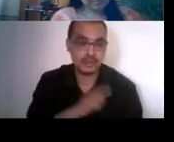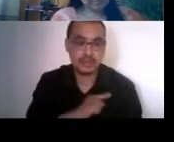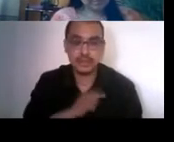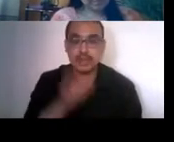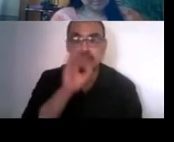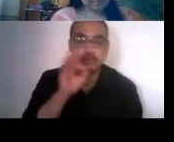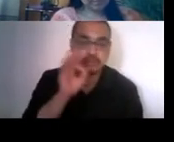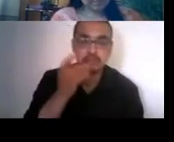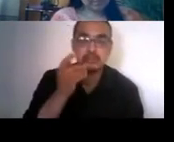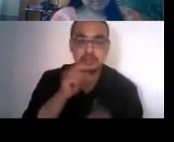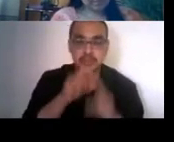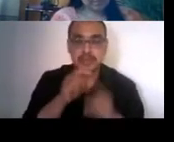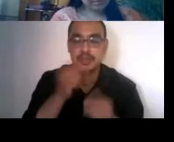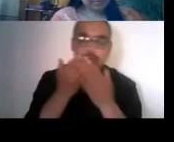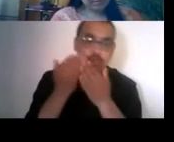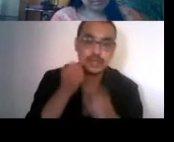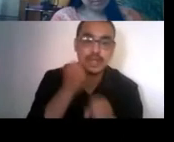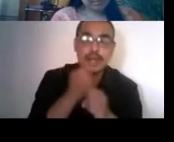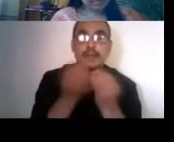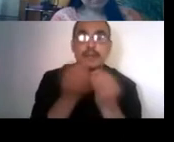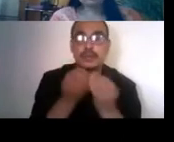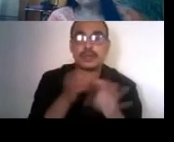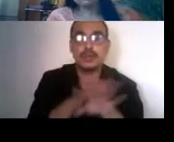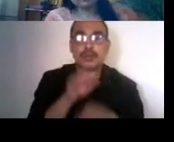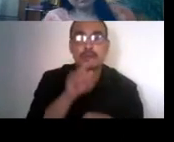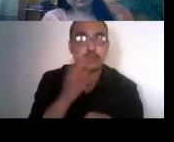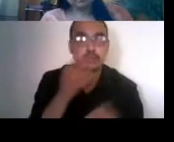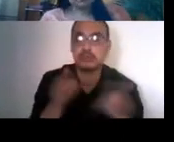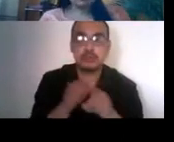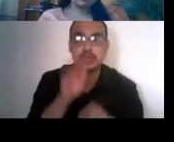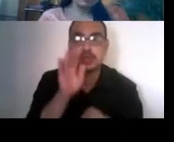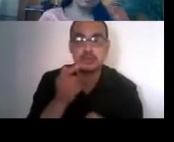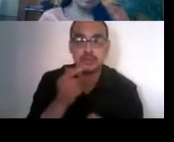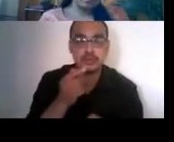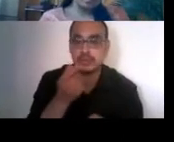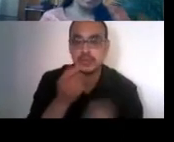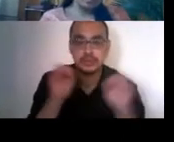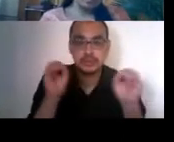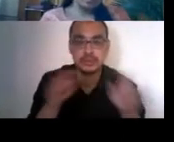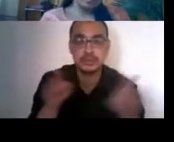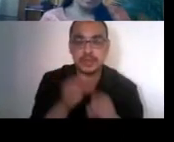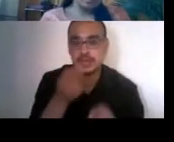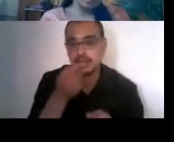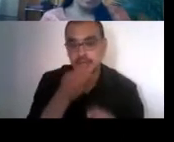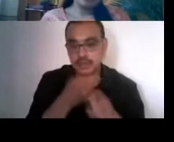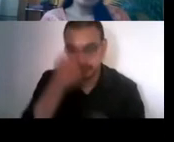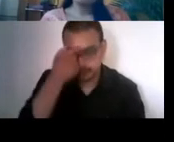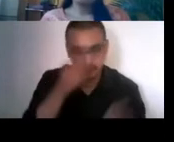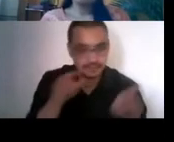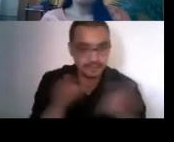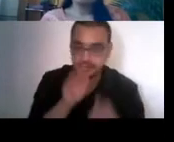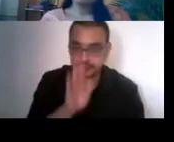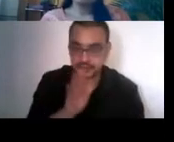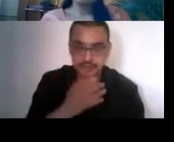काम गरिरहेकोहरूको चाहिँ के पनि नआइरहेको एक पैसा पनि नआइरहेको आर्थिक मन्दी चलिरहेको छ त्यसैले तनाव सिर्जना गरिरहेको छ होइन